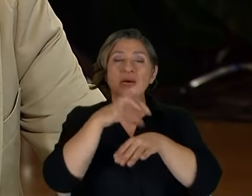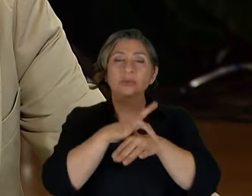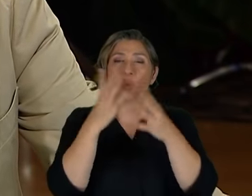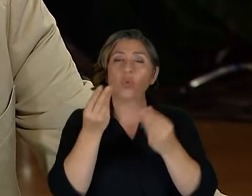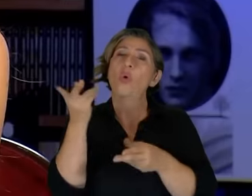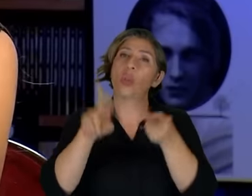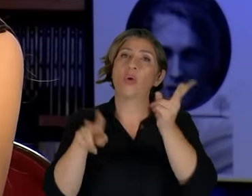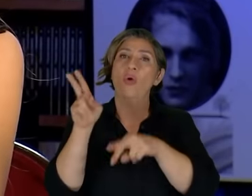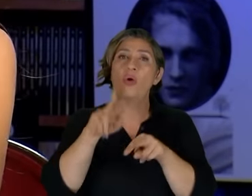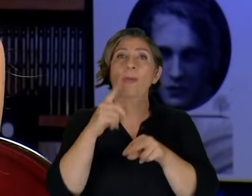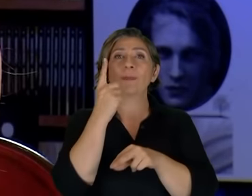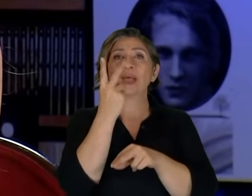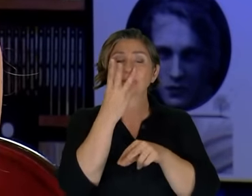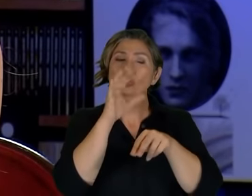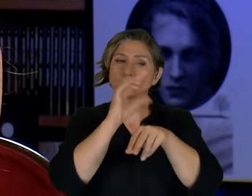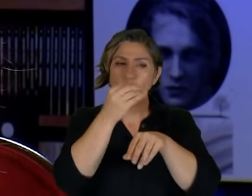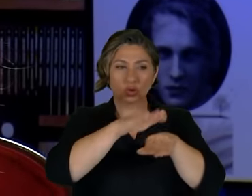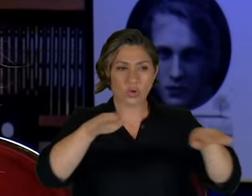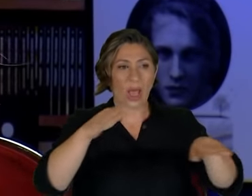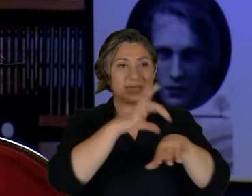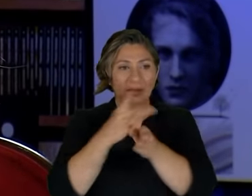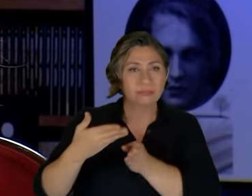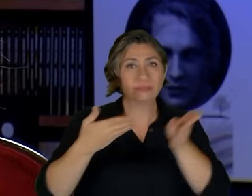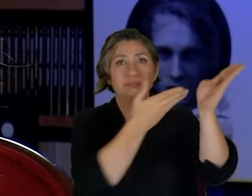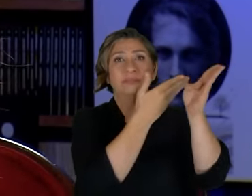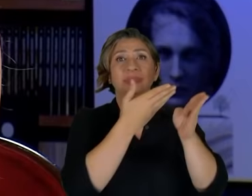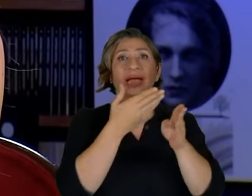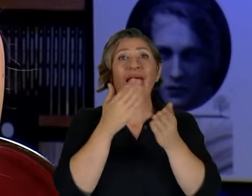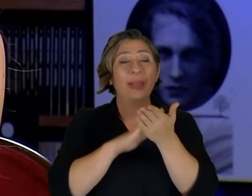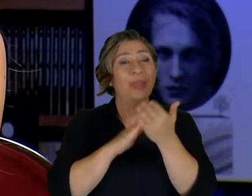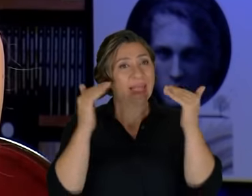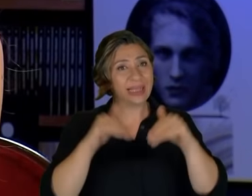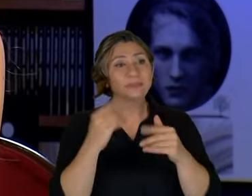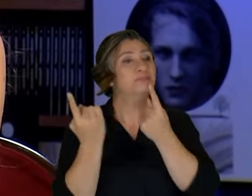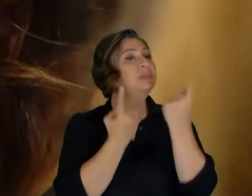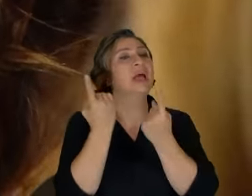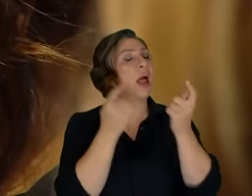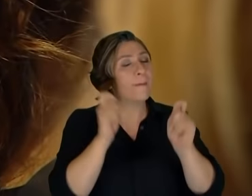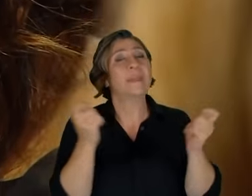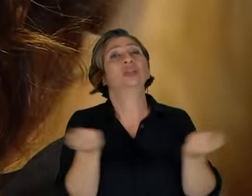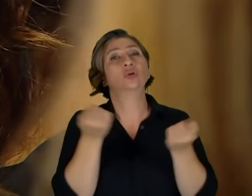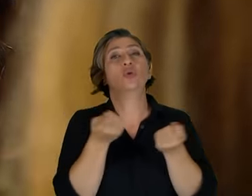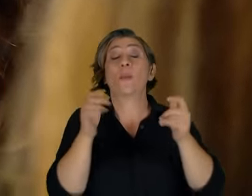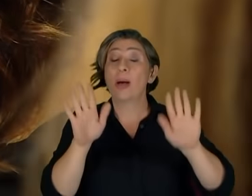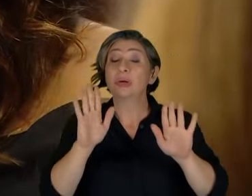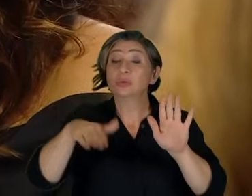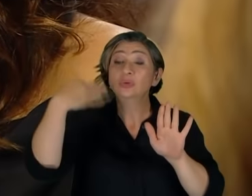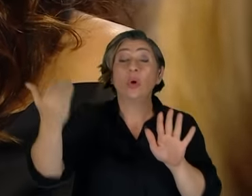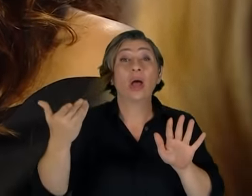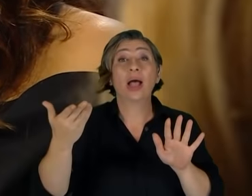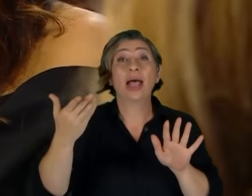hastalanıyor ve ölüyorlar. İşte birkaç çocuğu hemen hastaneye götürdüm. Elimden geldiğince de bir şeyler yapmaya çalıştım. Daha sonra